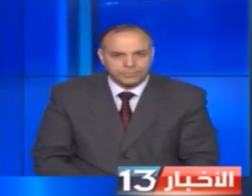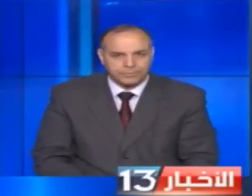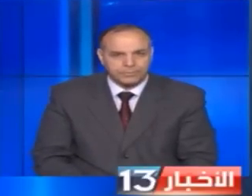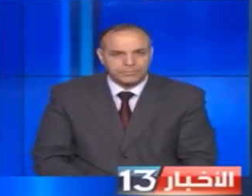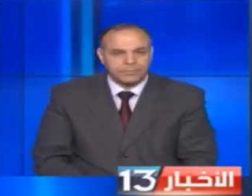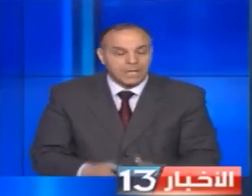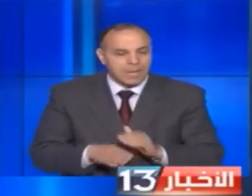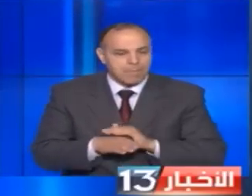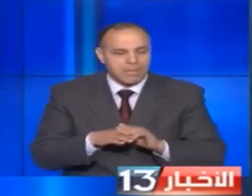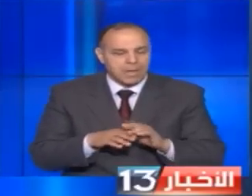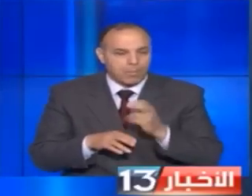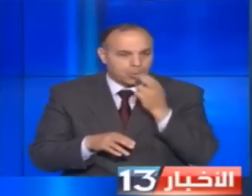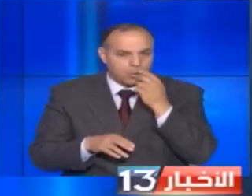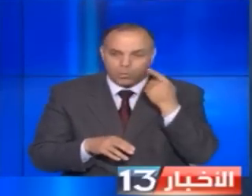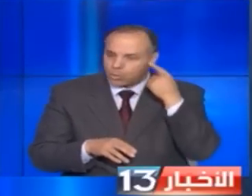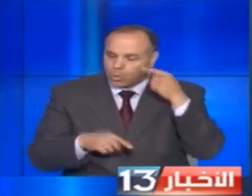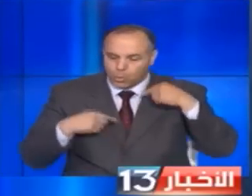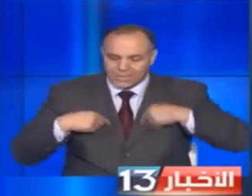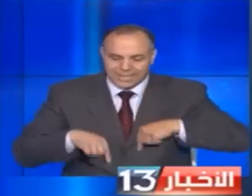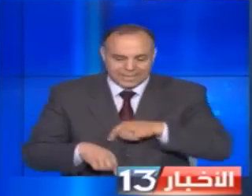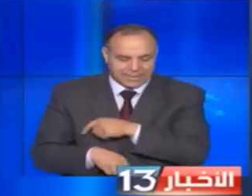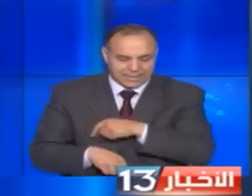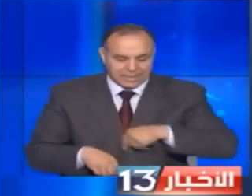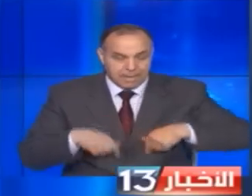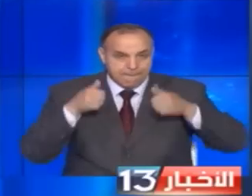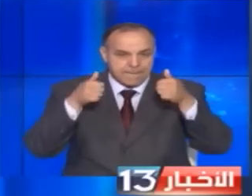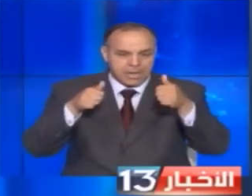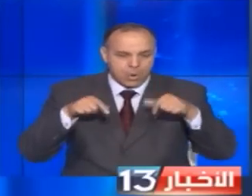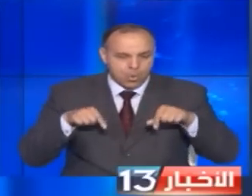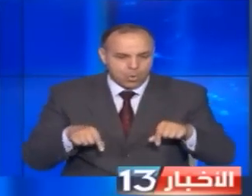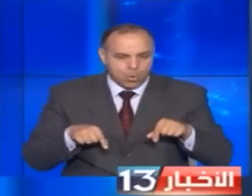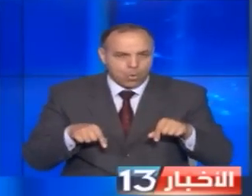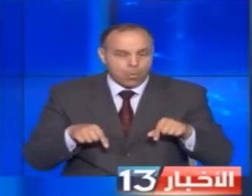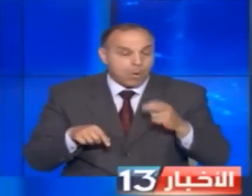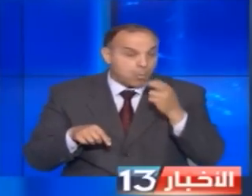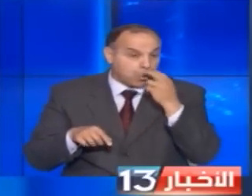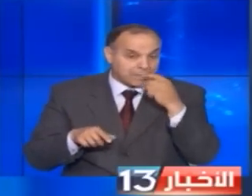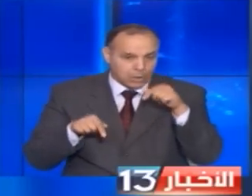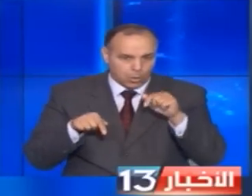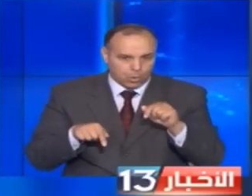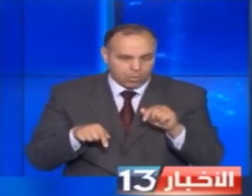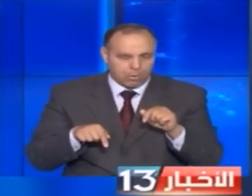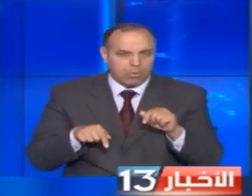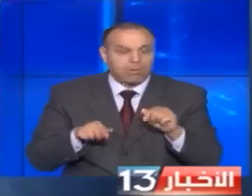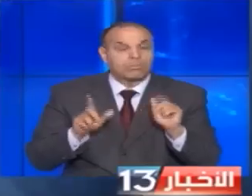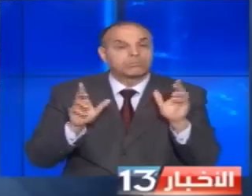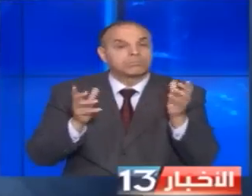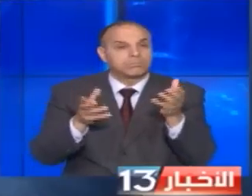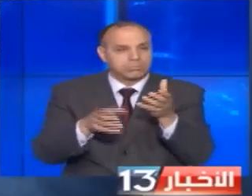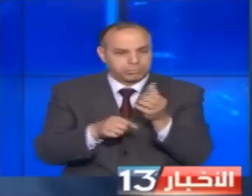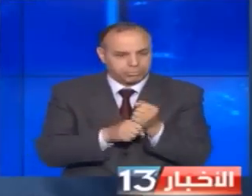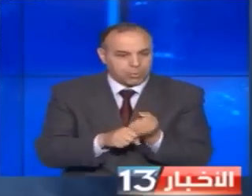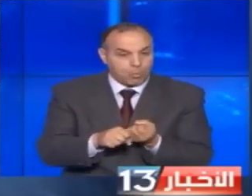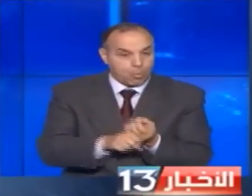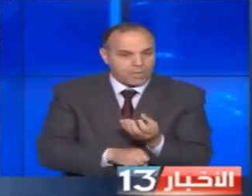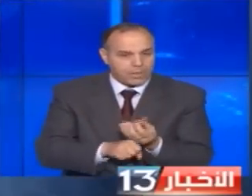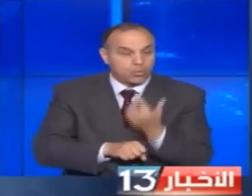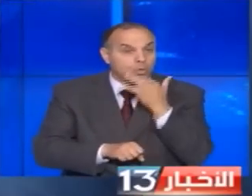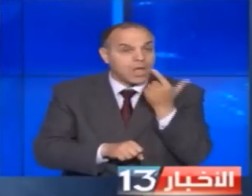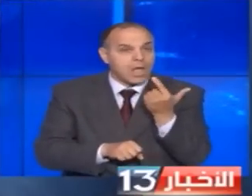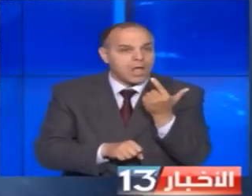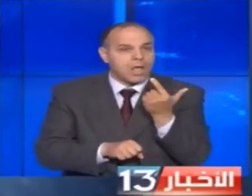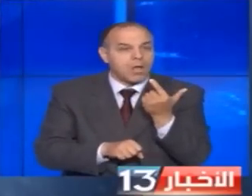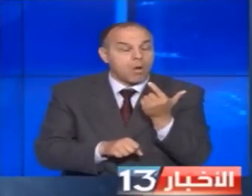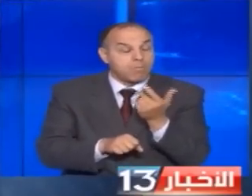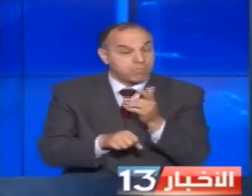امني اوردت وزاره الداخليه في بلاغ لها ان الوحدات الامنيه تمكنت من الحصول على معطيات على غايه